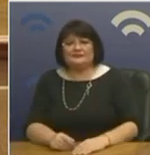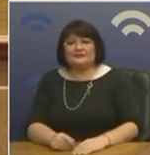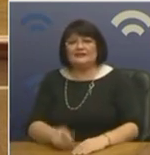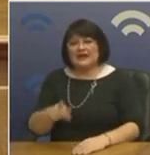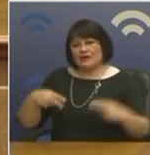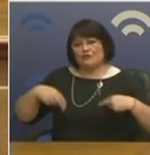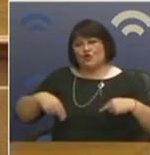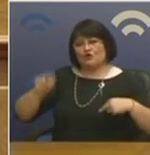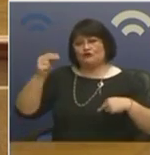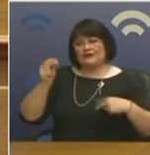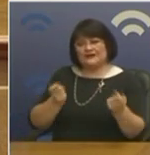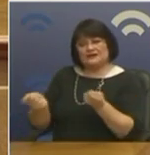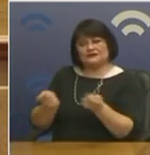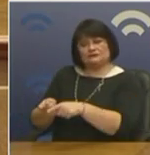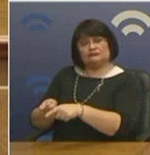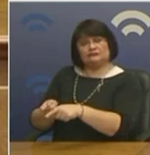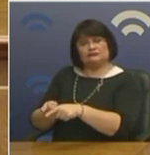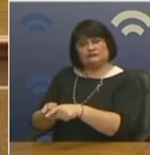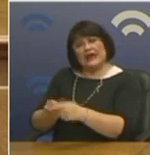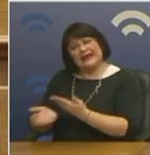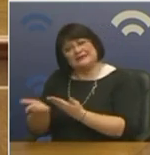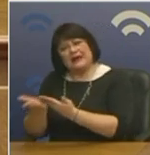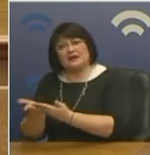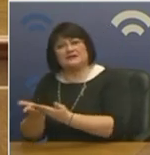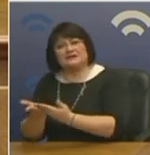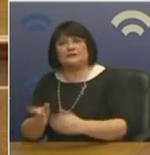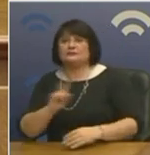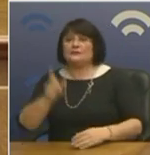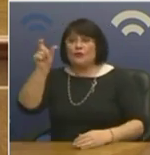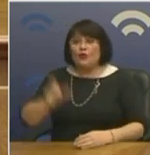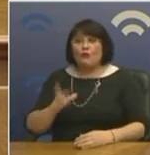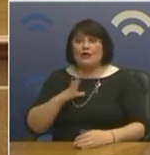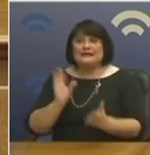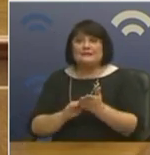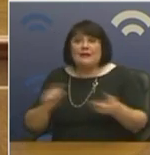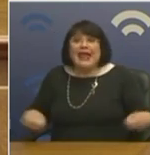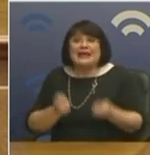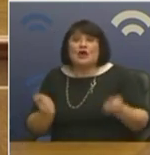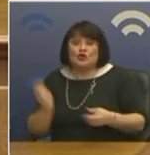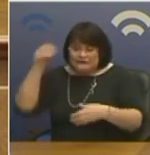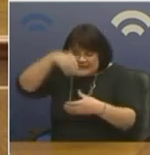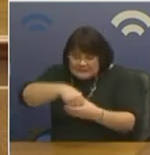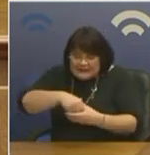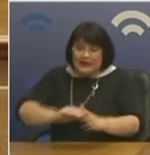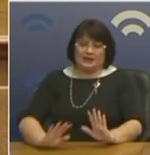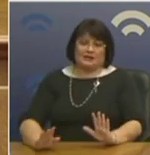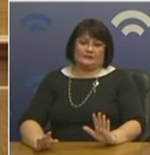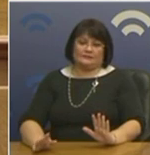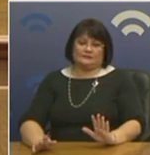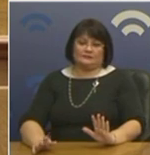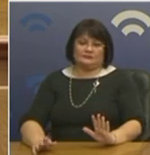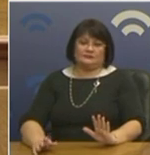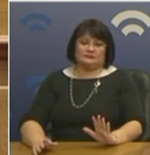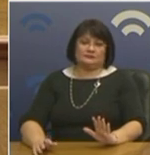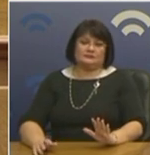του Βουλευτού για την εξυπηρέτηση αυτή. Όχι. Πρέπει ο πολίτης να είναι ενεργός πολίτης. Δεν μιλώ για τον νόμο υπερευθύνης